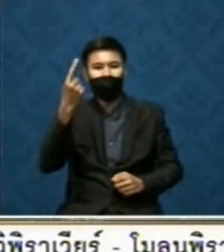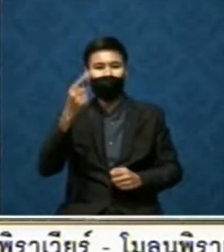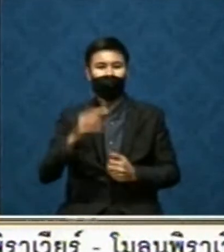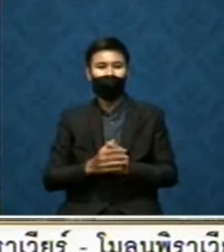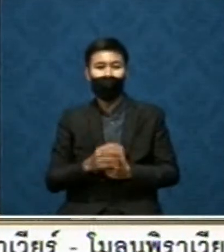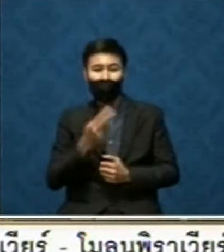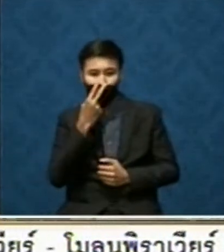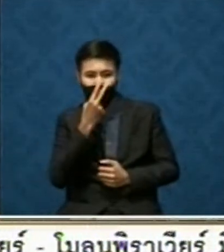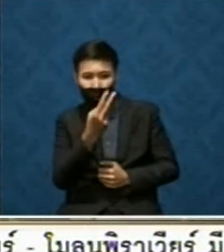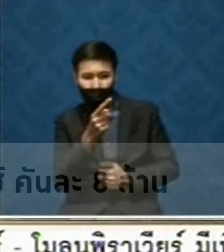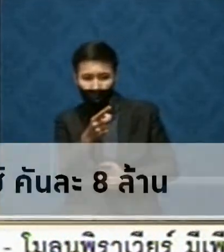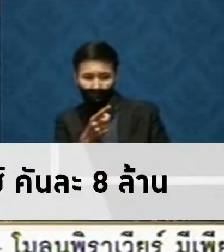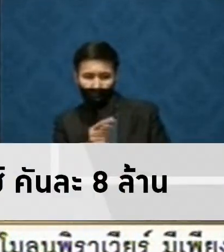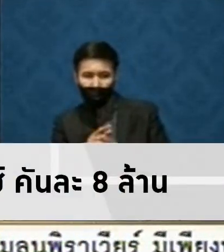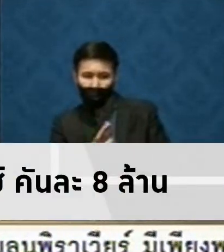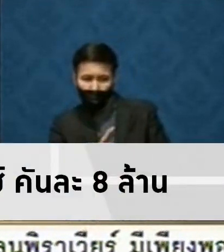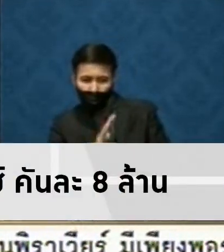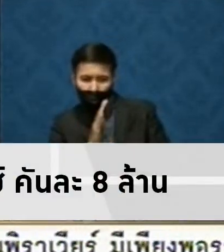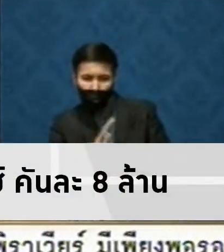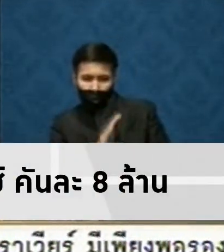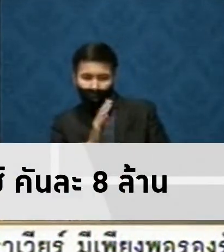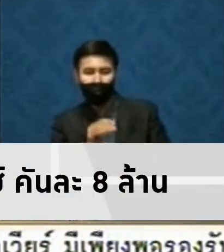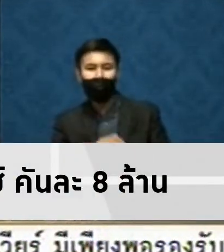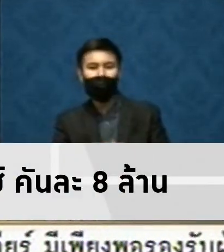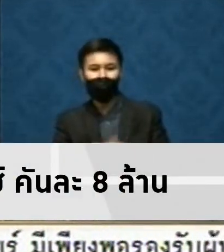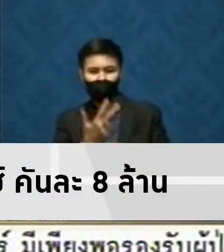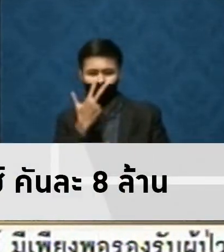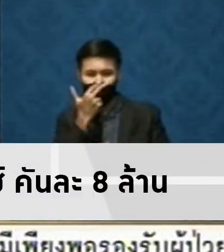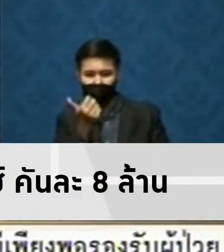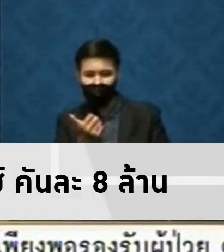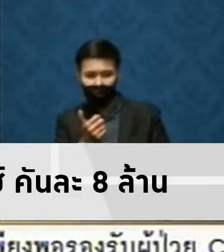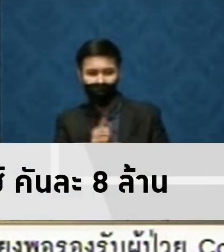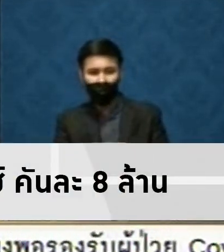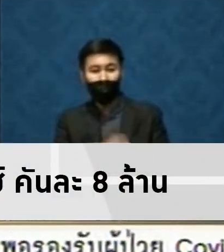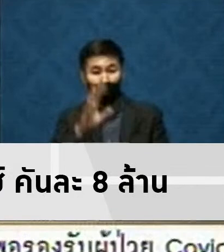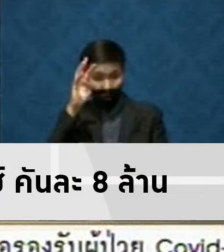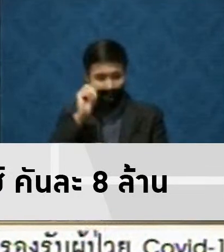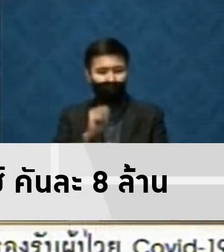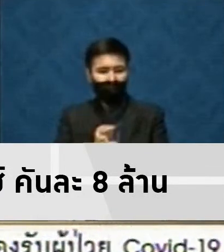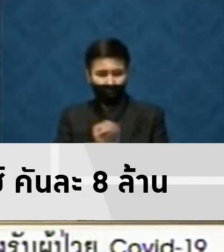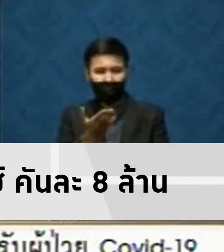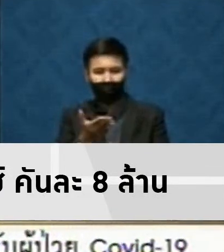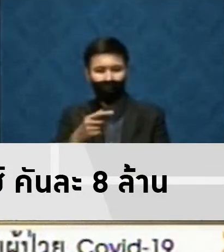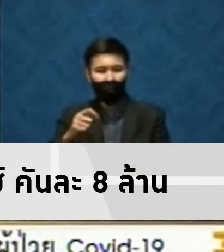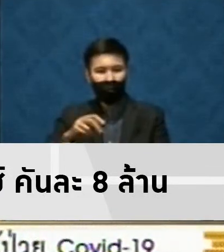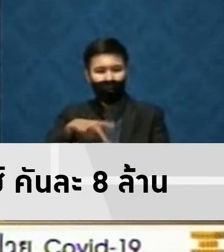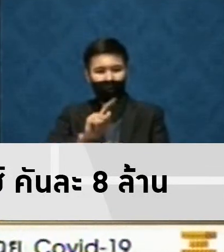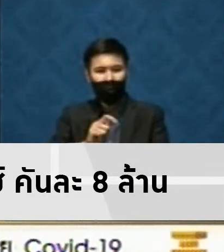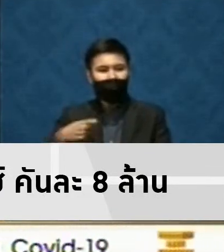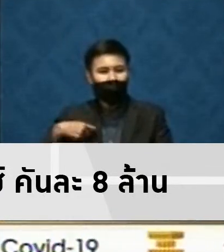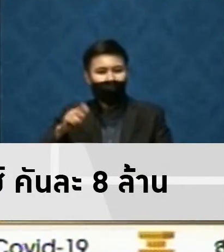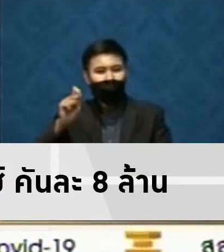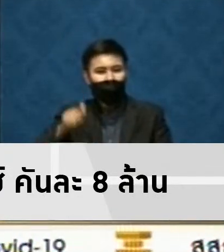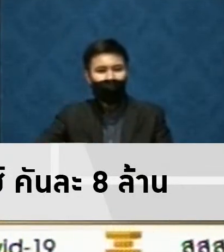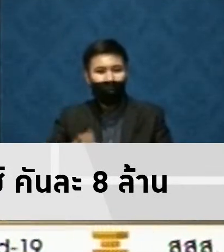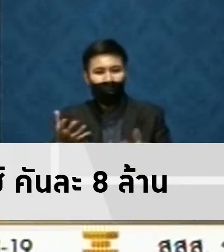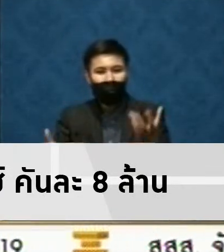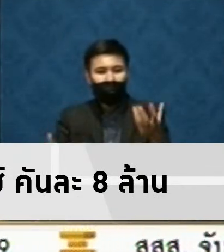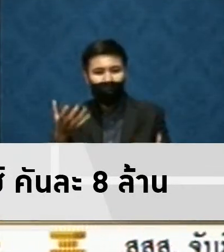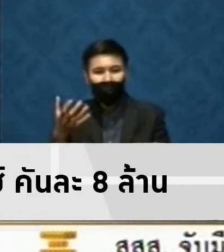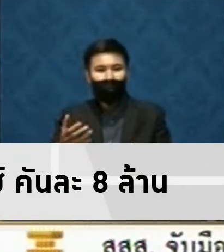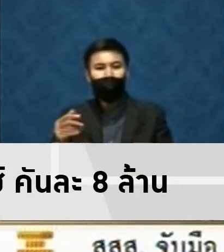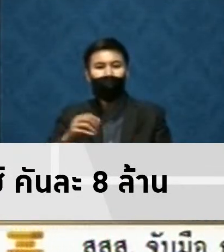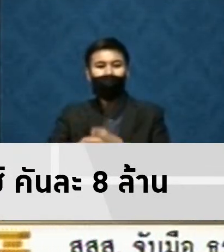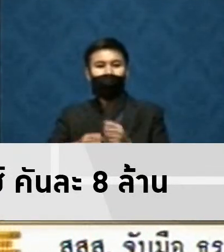นะครับรู้ร้านกบเหมาะกับมาสาธุหวัดดีครับไม่กี่วันก่อนประธานโครงการคนละ